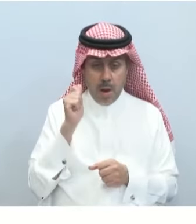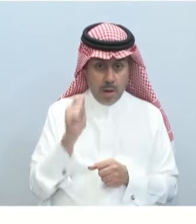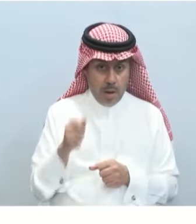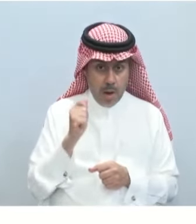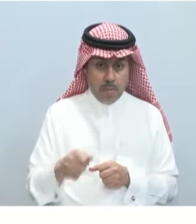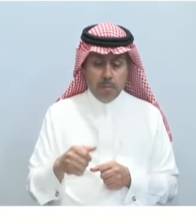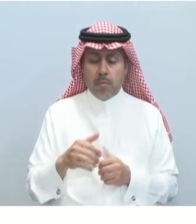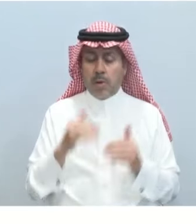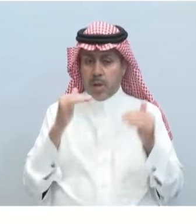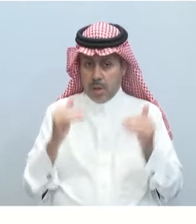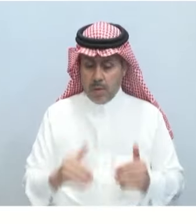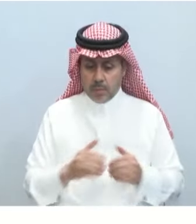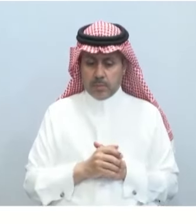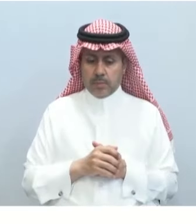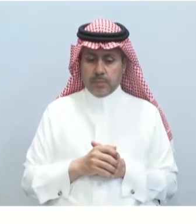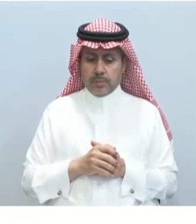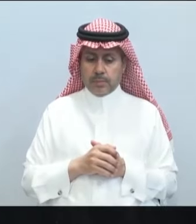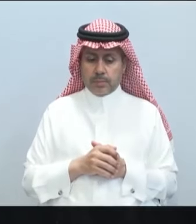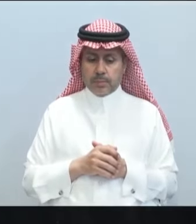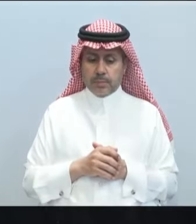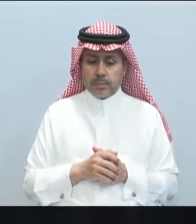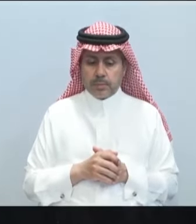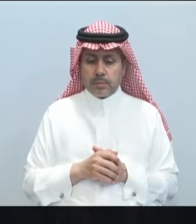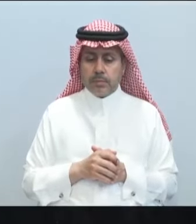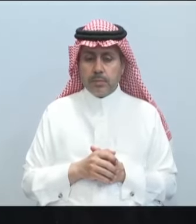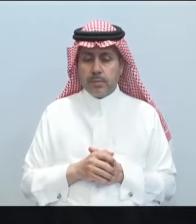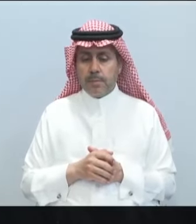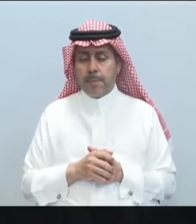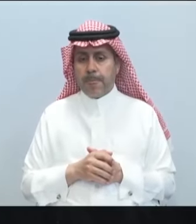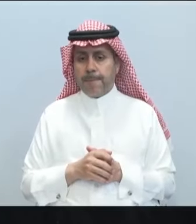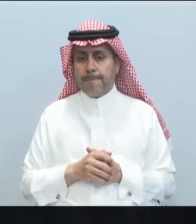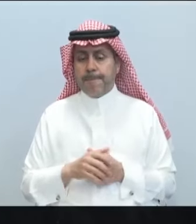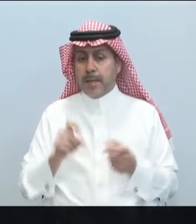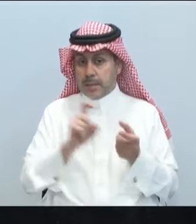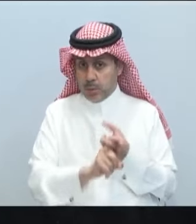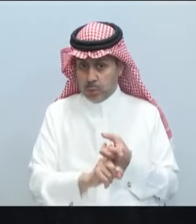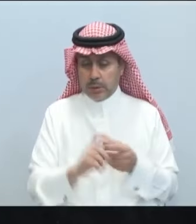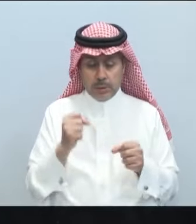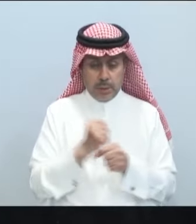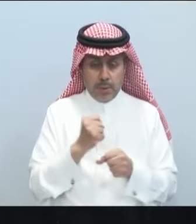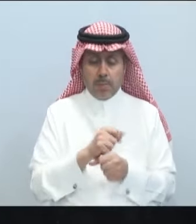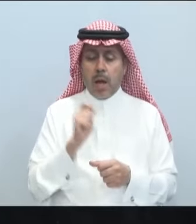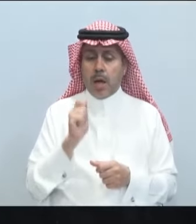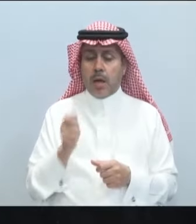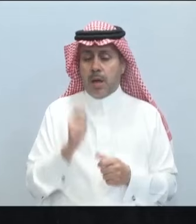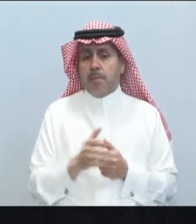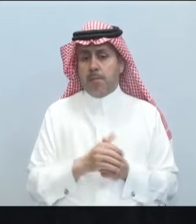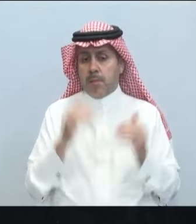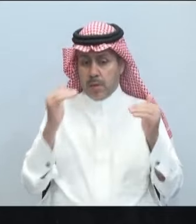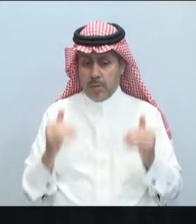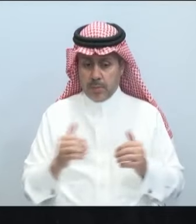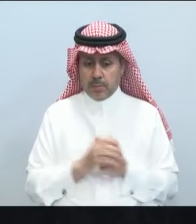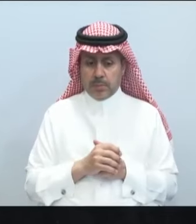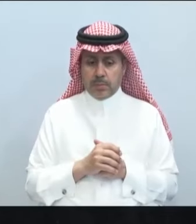احكام هذا النظام فانه كان يناط بهذا الزوج الذي جلس عنده هذا